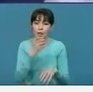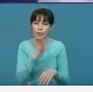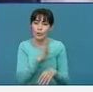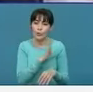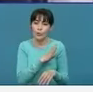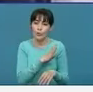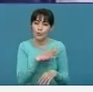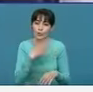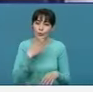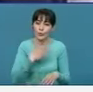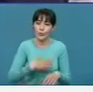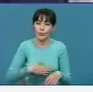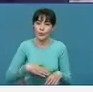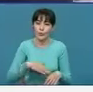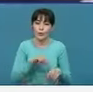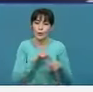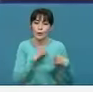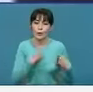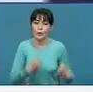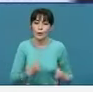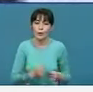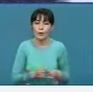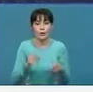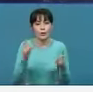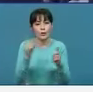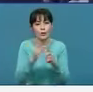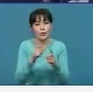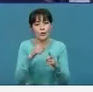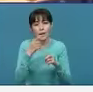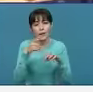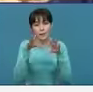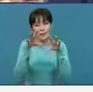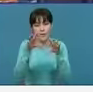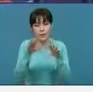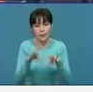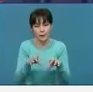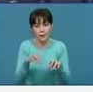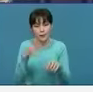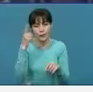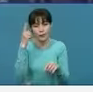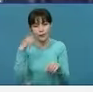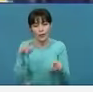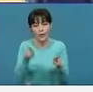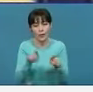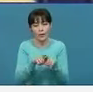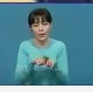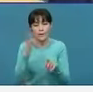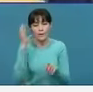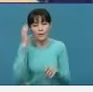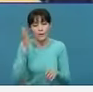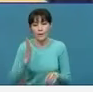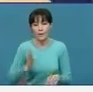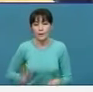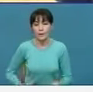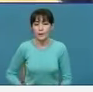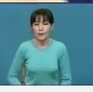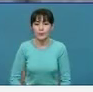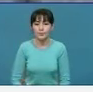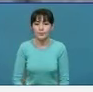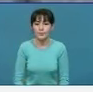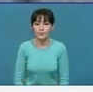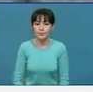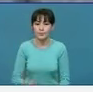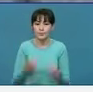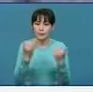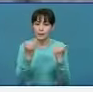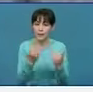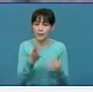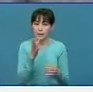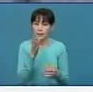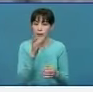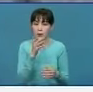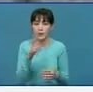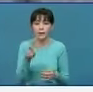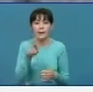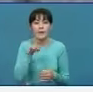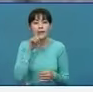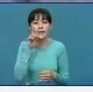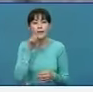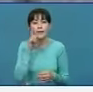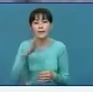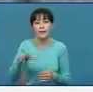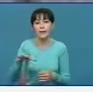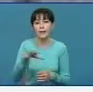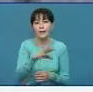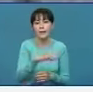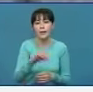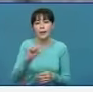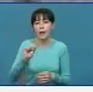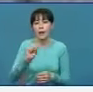күйін шертіп, жүрек қылын тербеуде салт-дәстүрге жүгінді. Әдет ғұрыпқа тоқтады. Қазіргі замандағы жастардың барлығы мынау